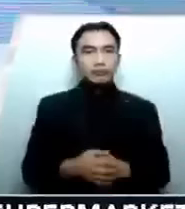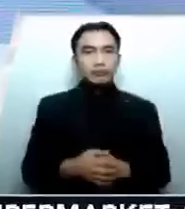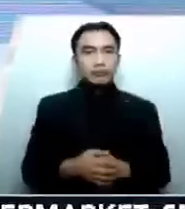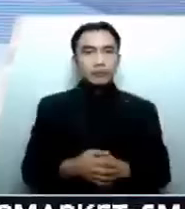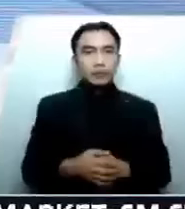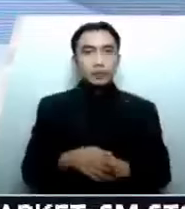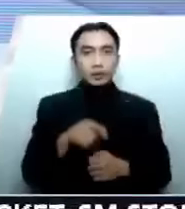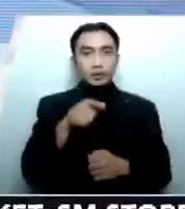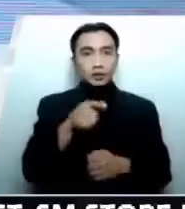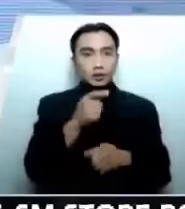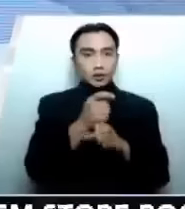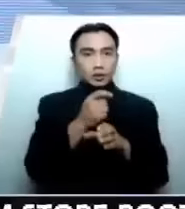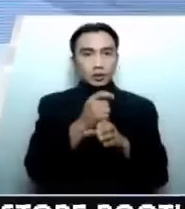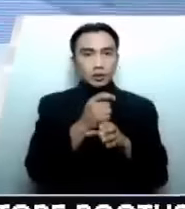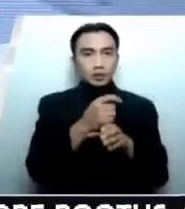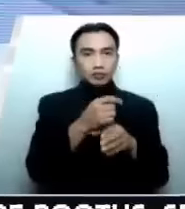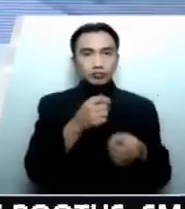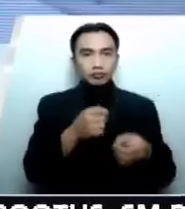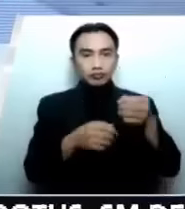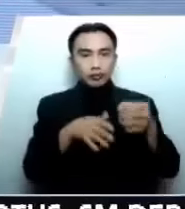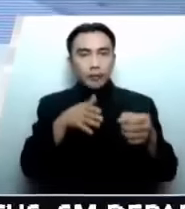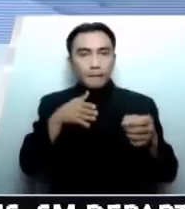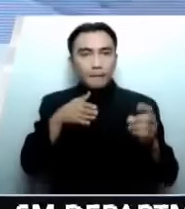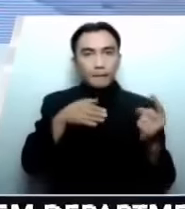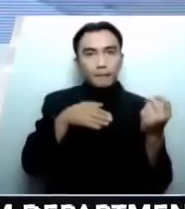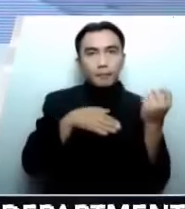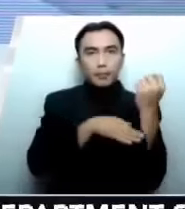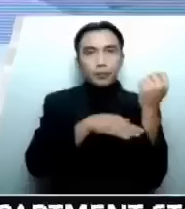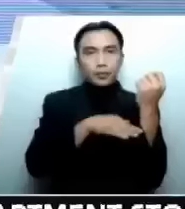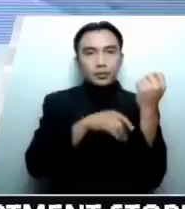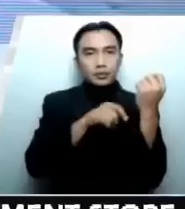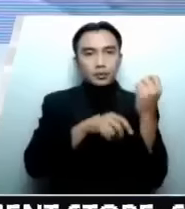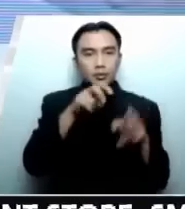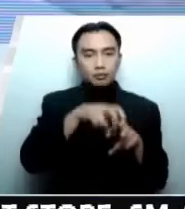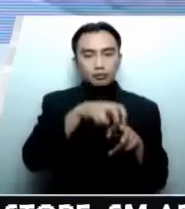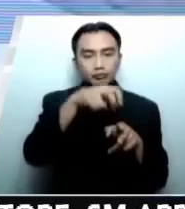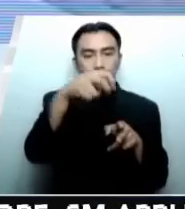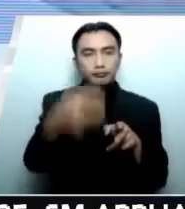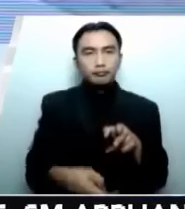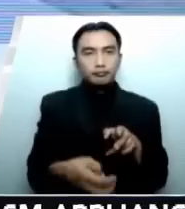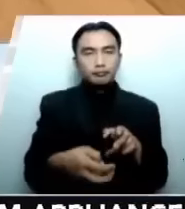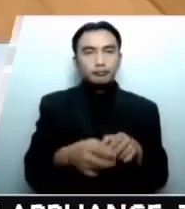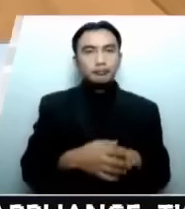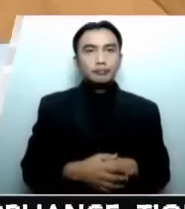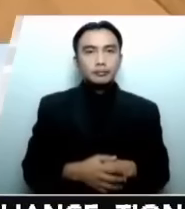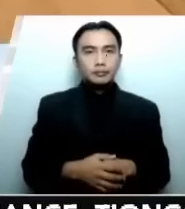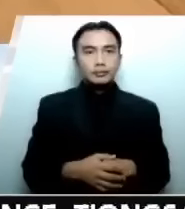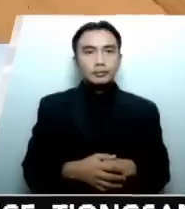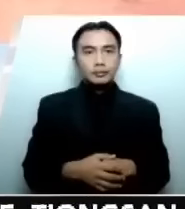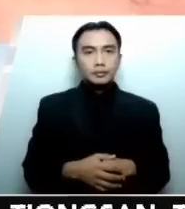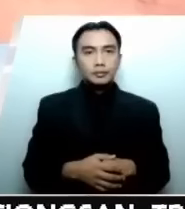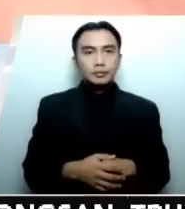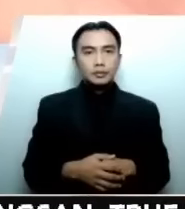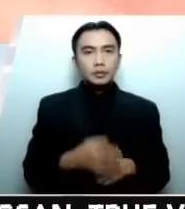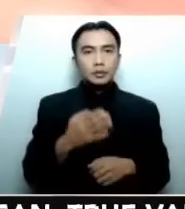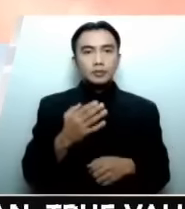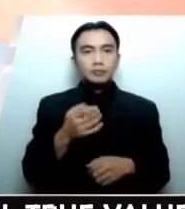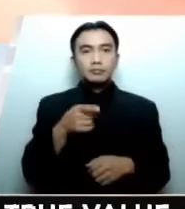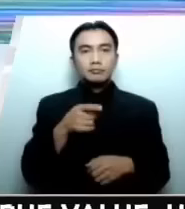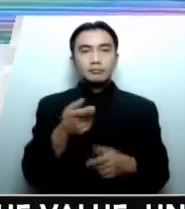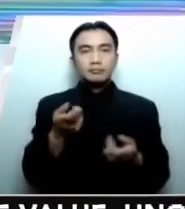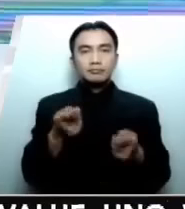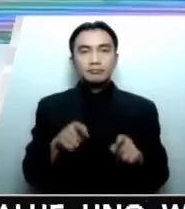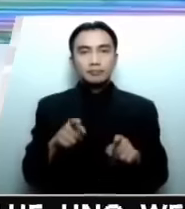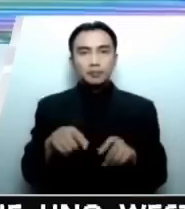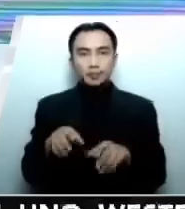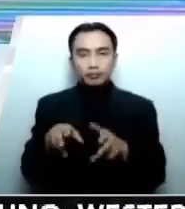poste ang truck at nahulog mula sa ibabaw ang isang sakay nito. Nag-overtake raw ang truck ayon sa mga pulis.